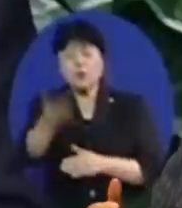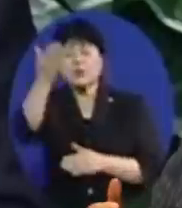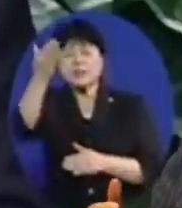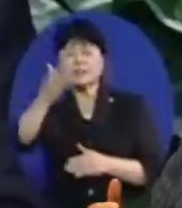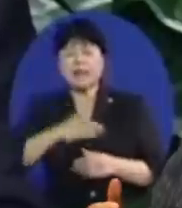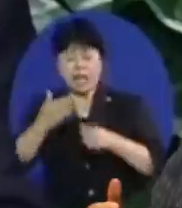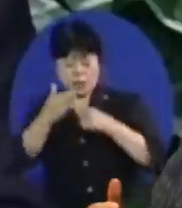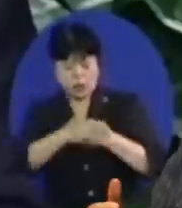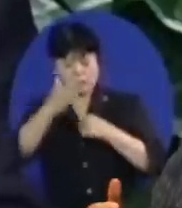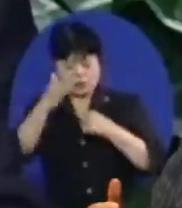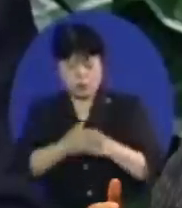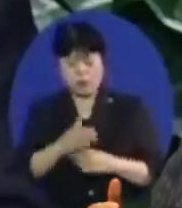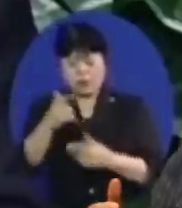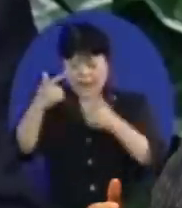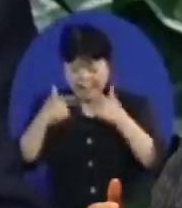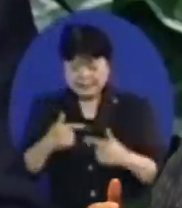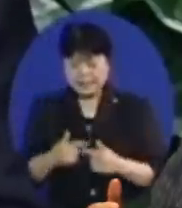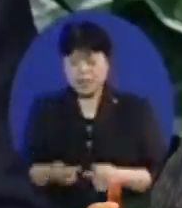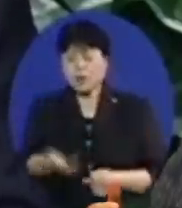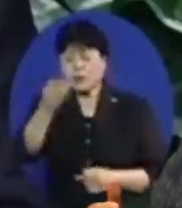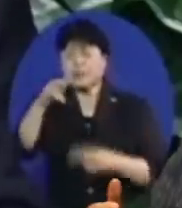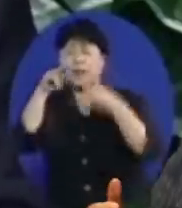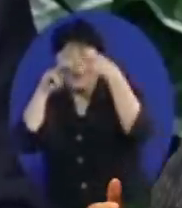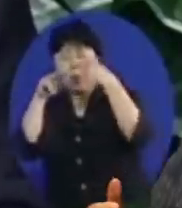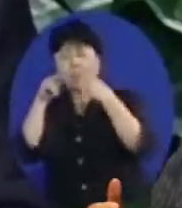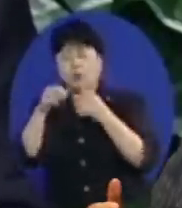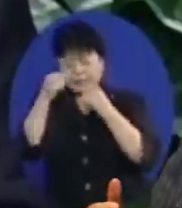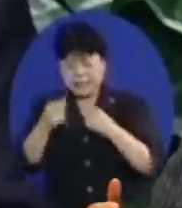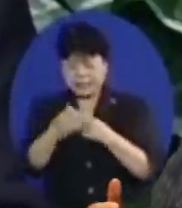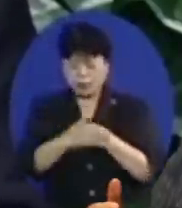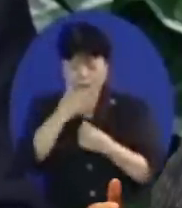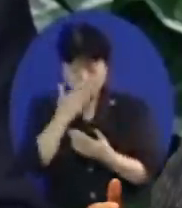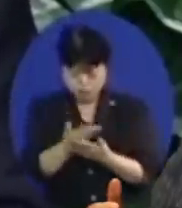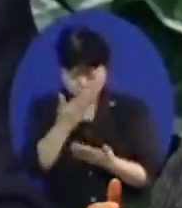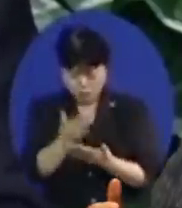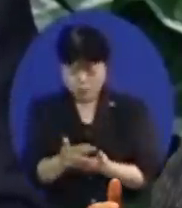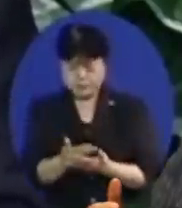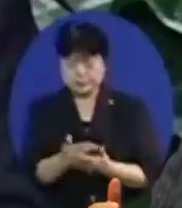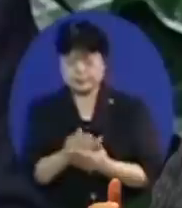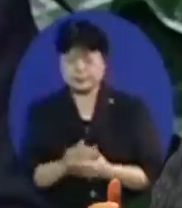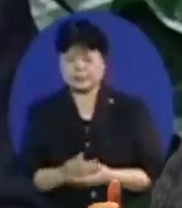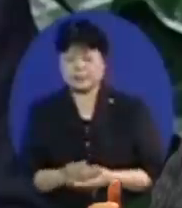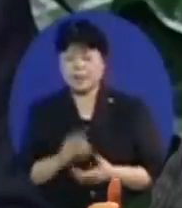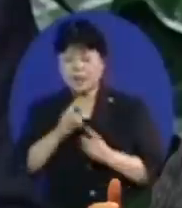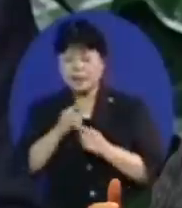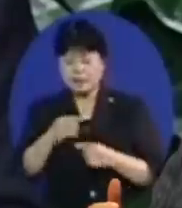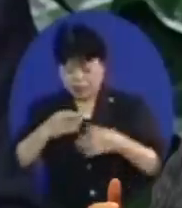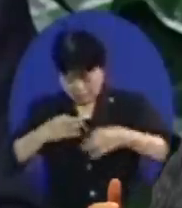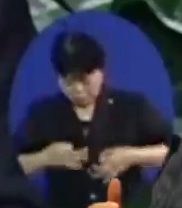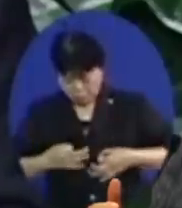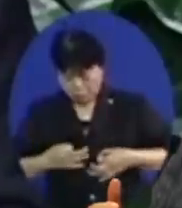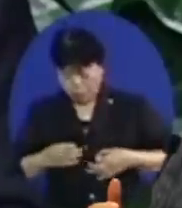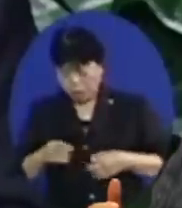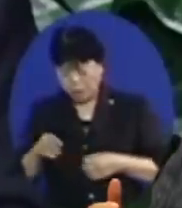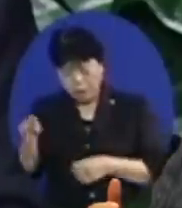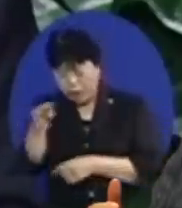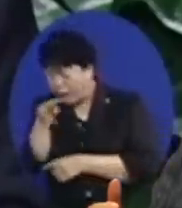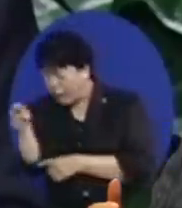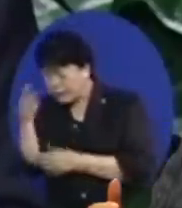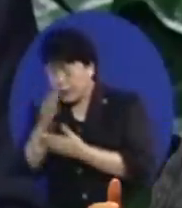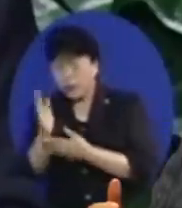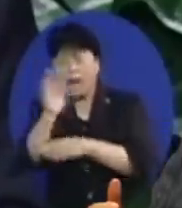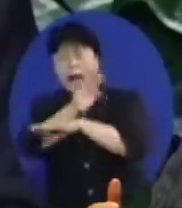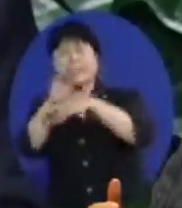나를 도와주심으로 항상 위를 쳐다보고 살게 도와주시옵소서. 나를 바라보거나 옆을 바라보지 말고